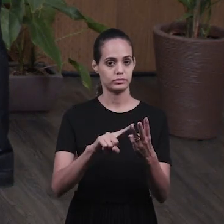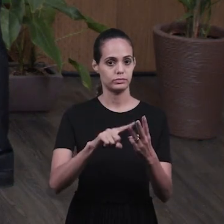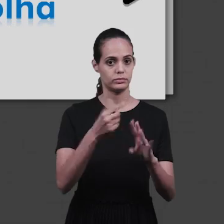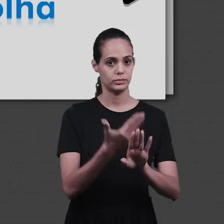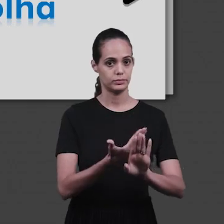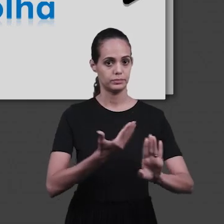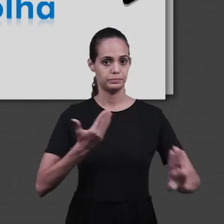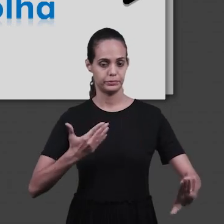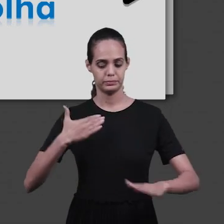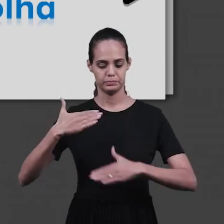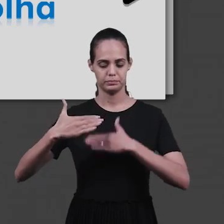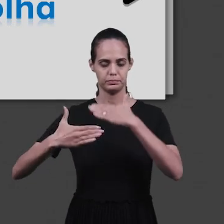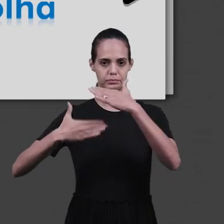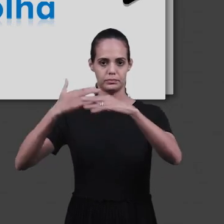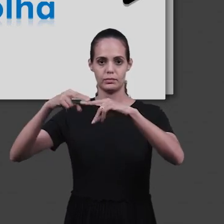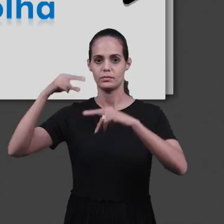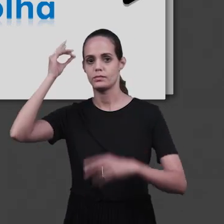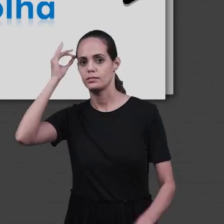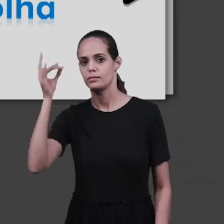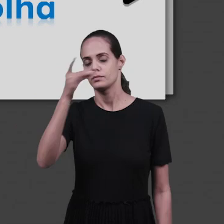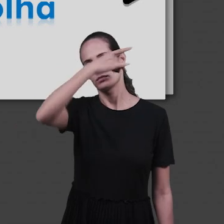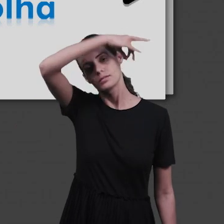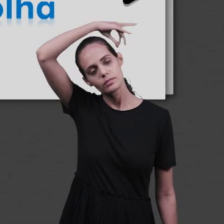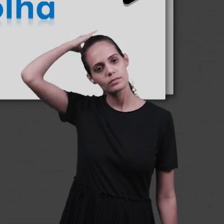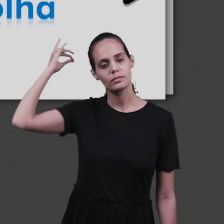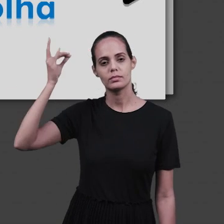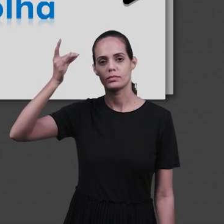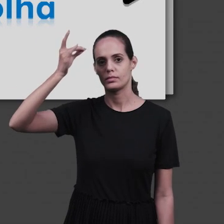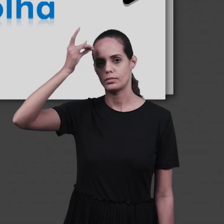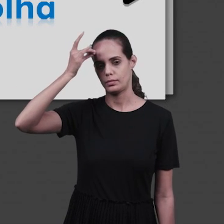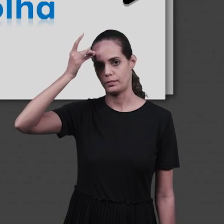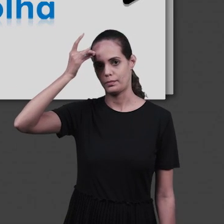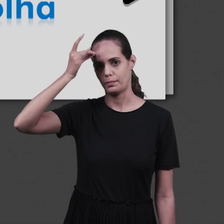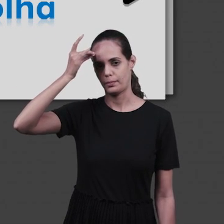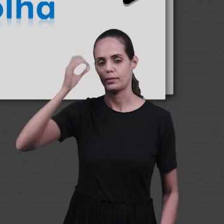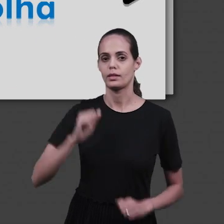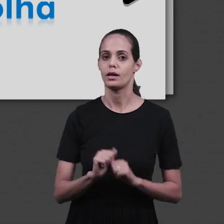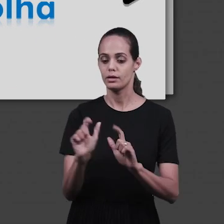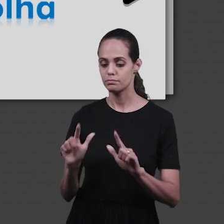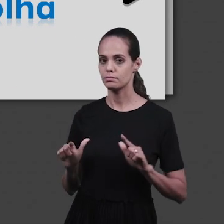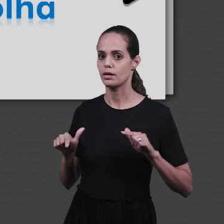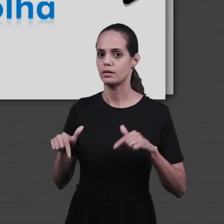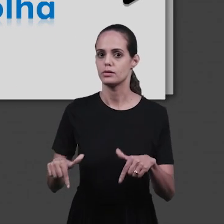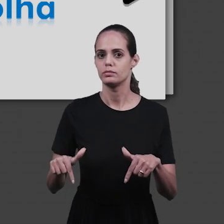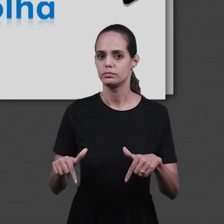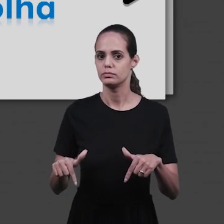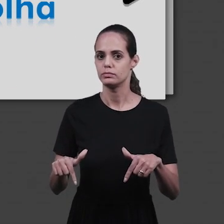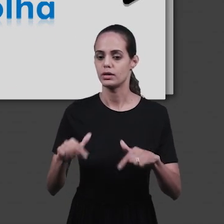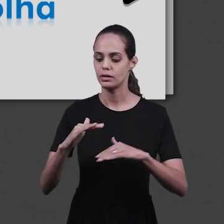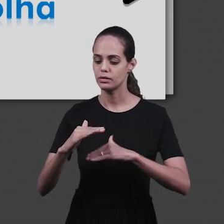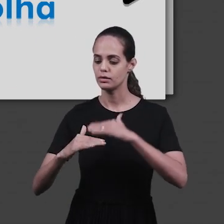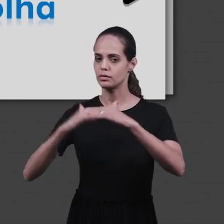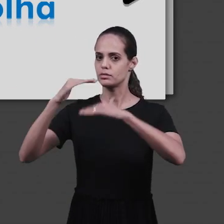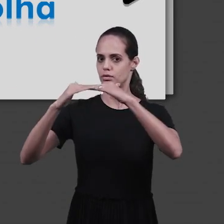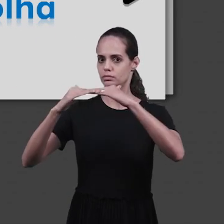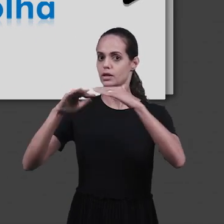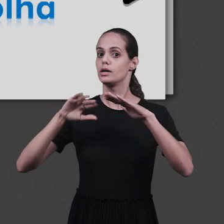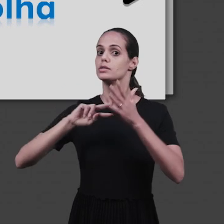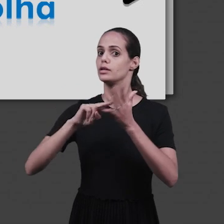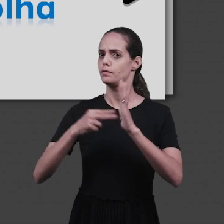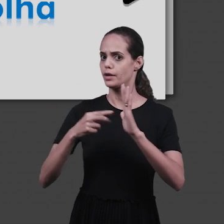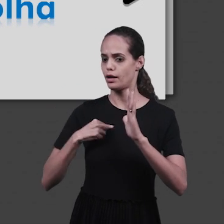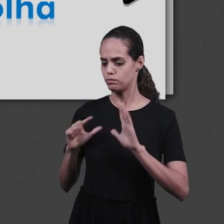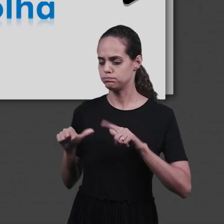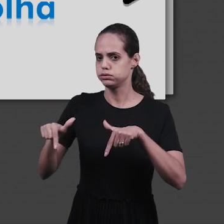en sanctification du Saint-Esprit. Donc, est acte et processus. C'est-à-dire,